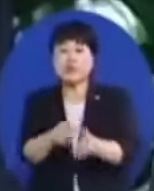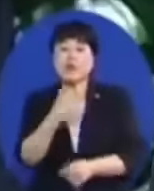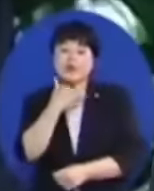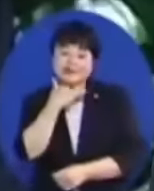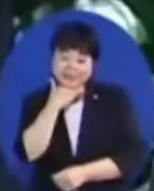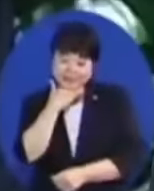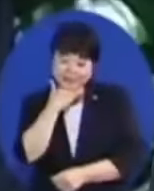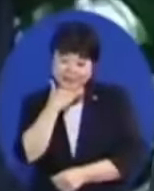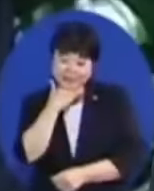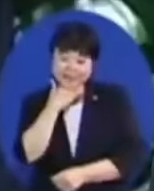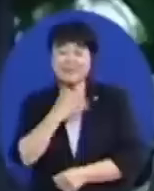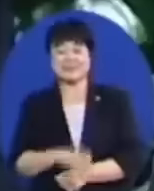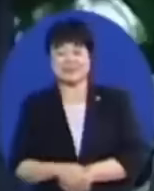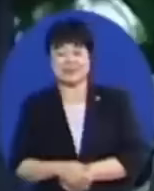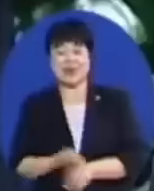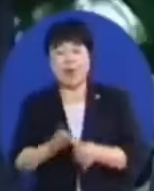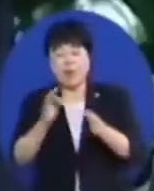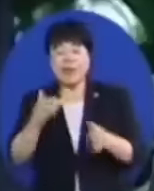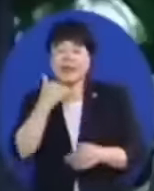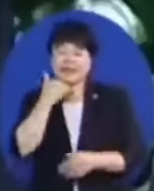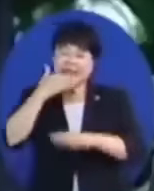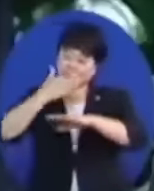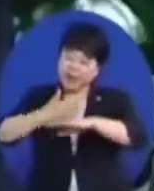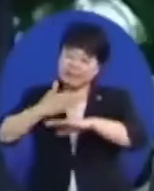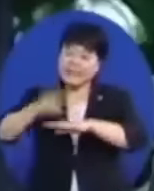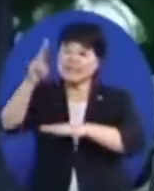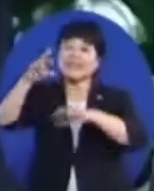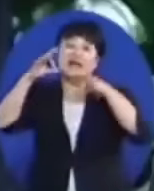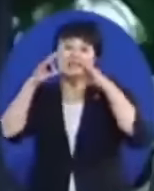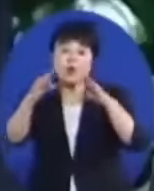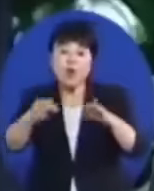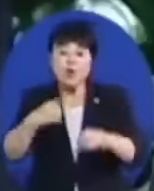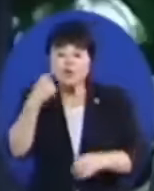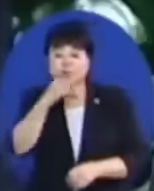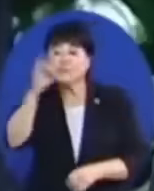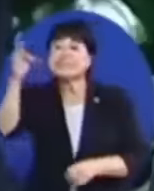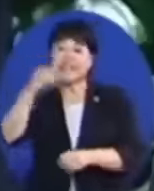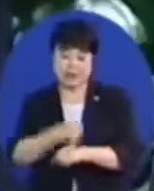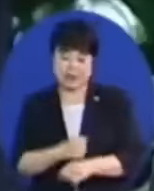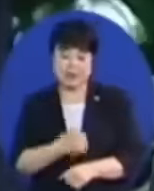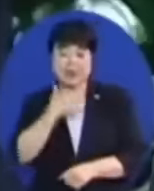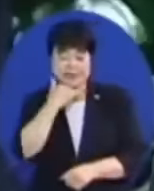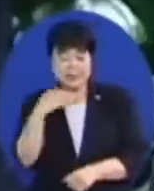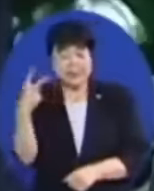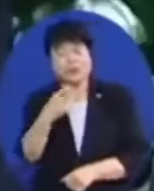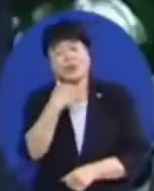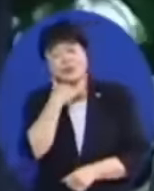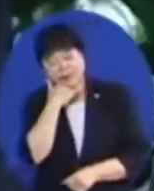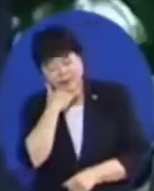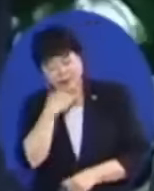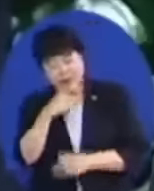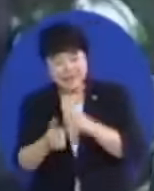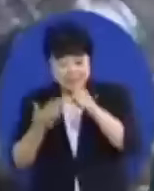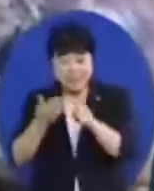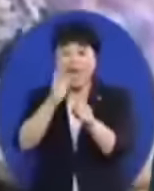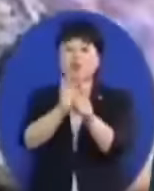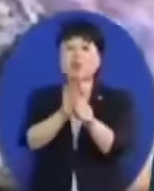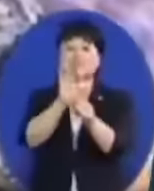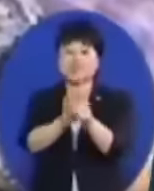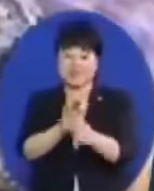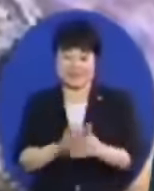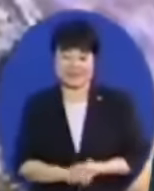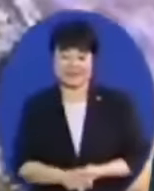되는 것입니다. 오래 기다리고 감사하고 찬송하며 입술로 시인하며 기다리고 또 기다리면 하나님이 역사해 주는